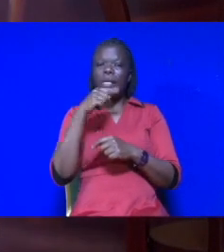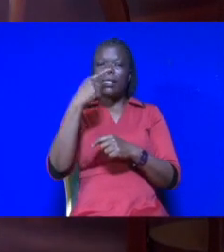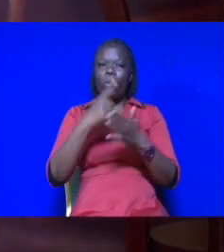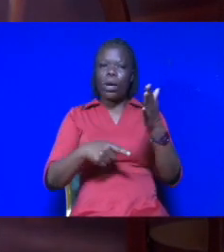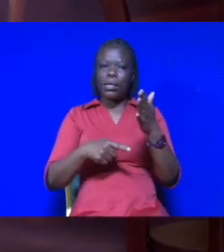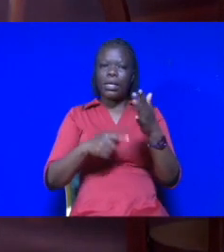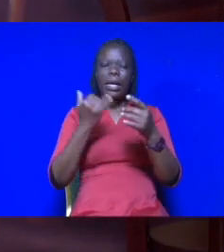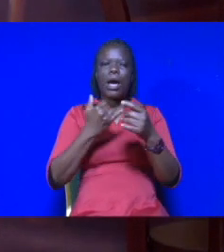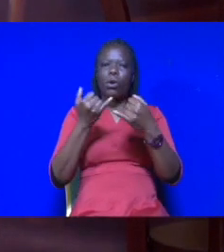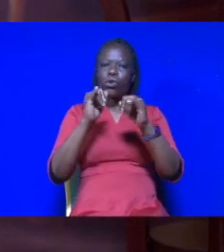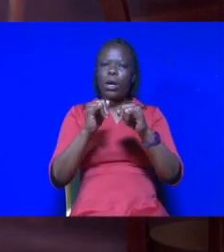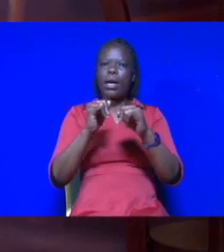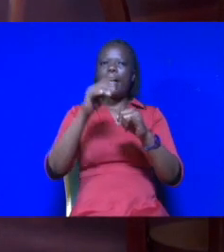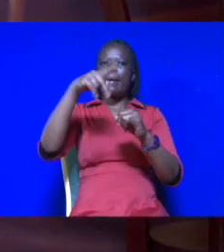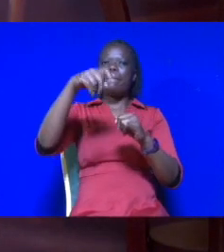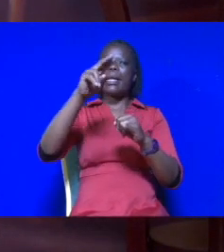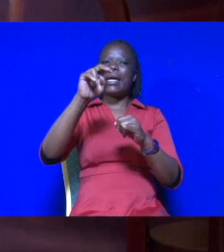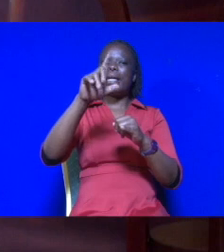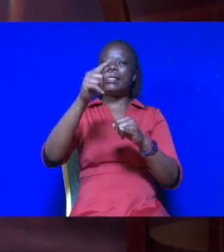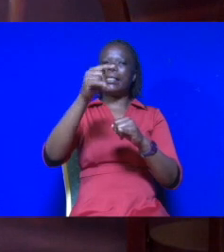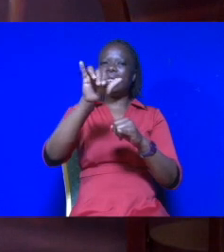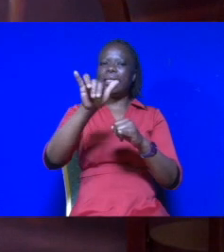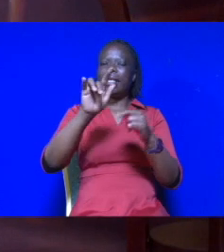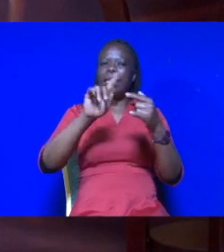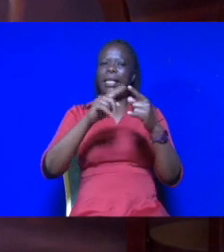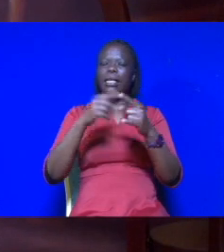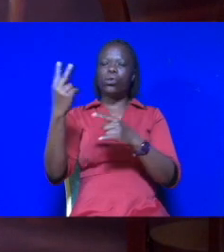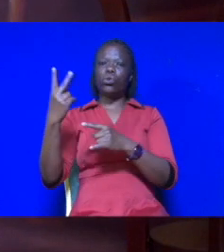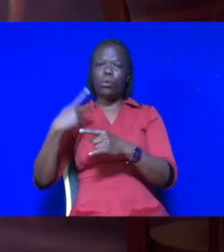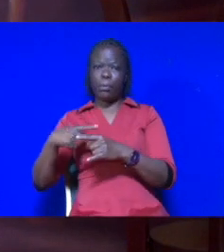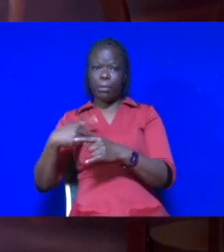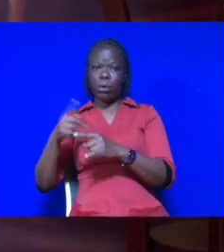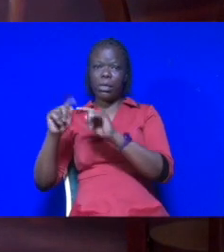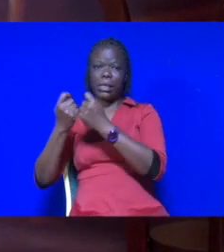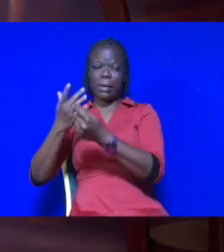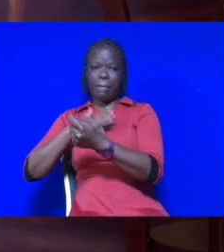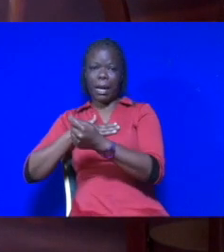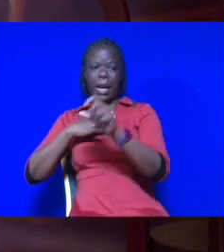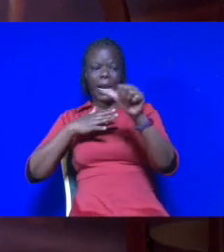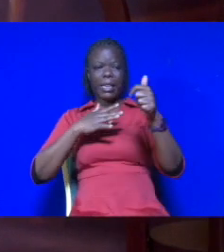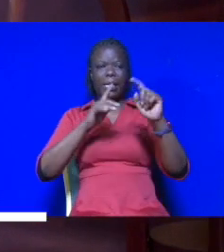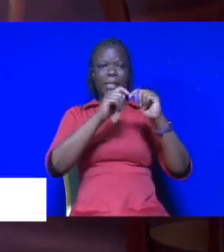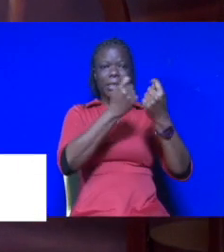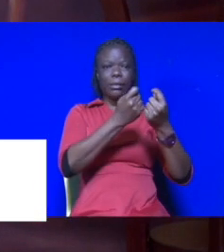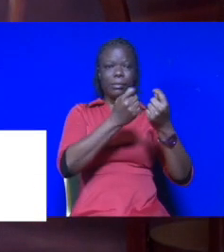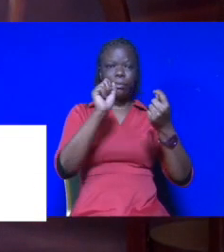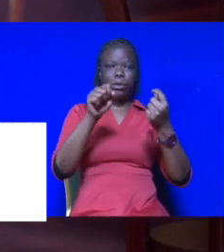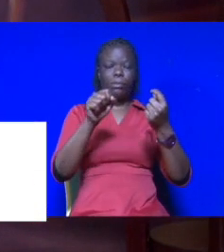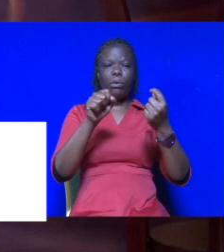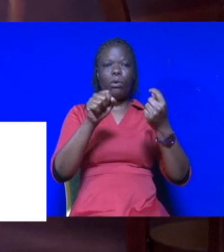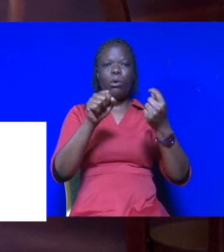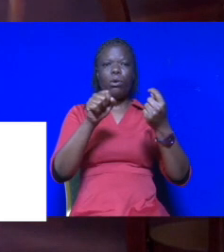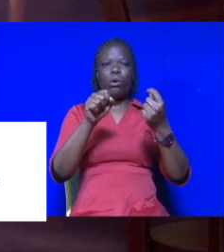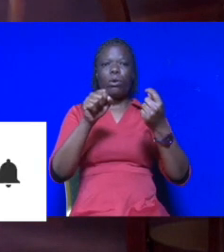penalty. Haya. Watu wawili wa timu yetu wakafunga bao, mmoja wa timu yetu akapiga nje. Wawili wa timu